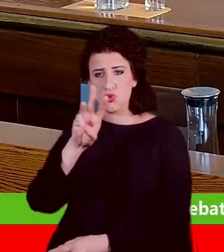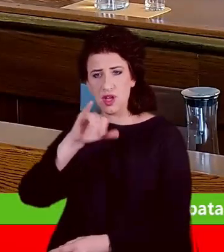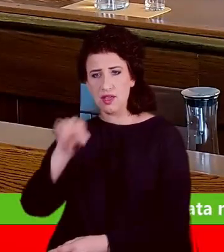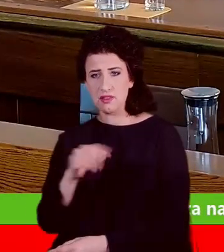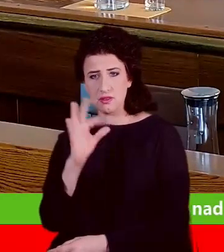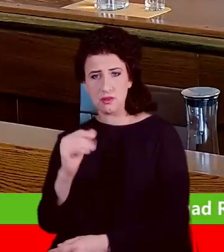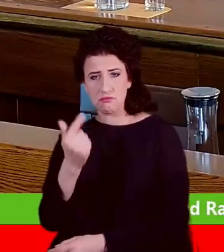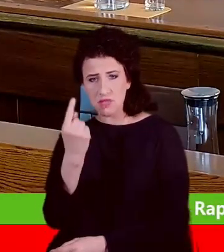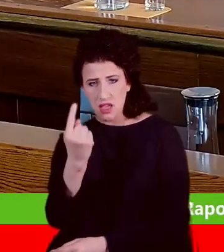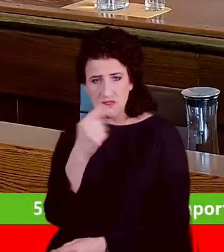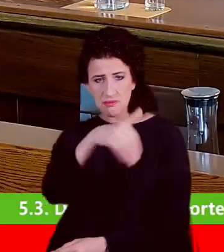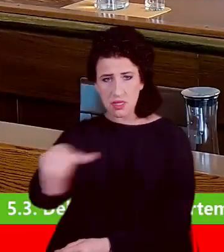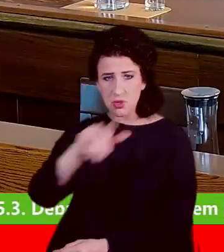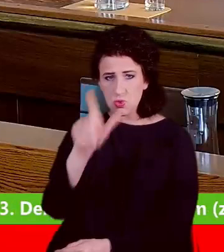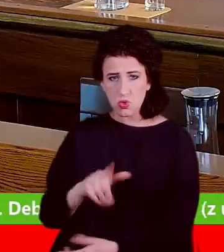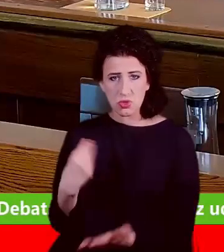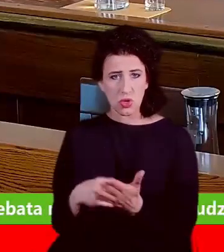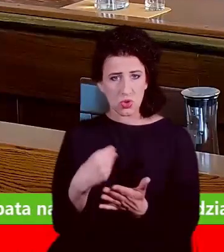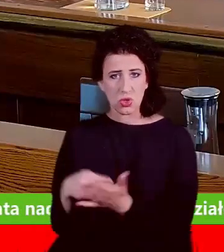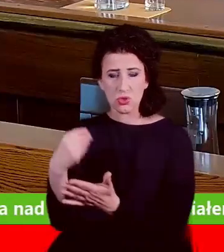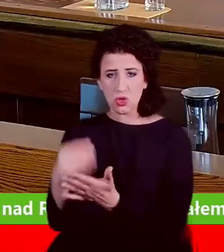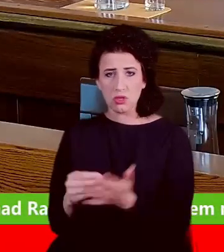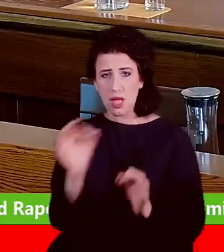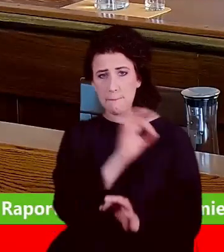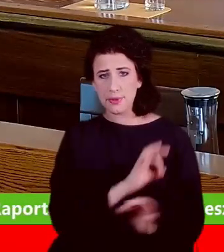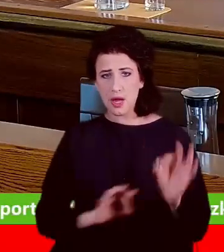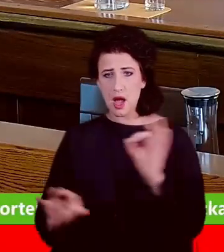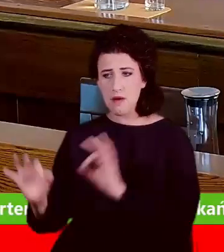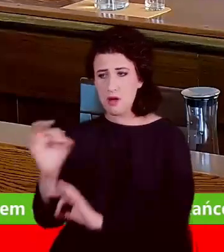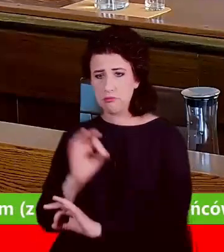1 000 000 złotych rocznie, plus jeszcze drogie, kosztowne naprawy,